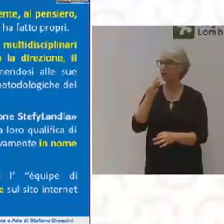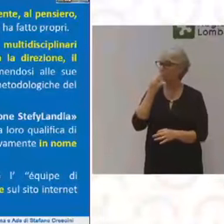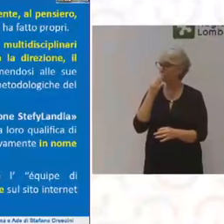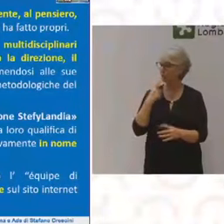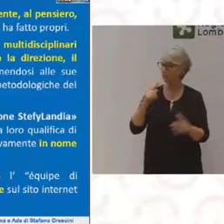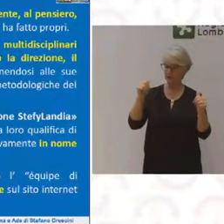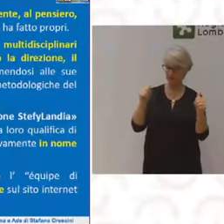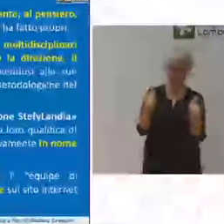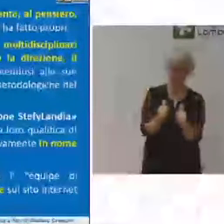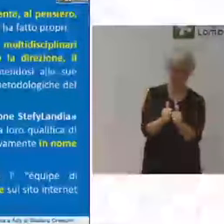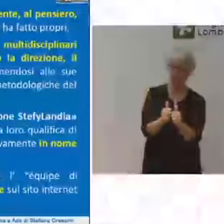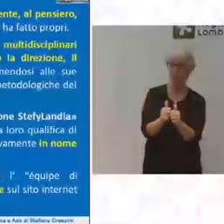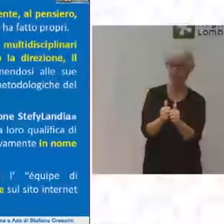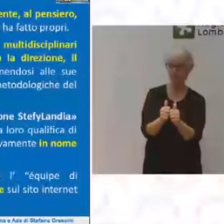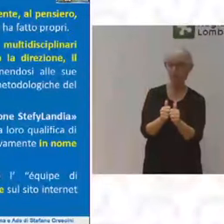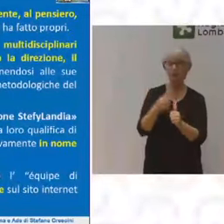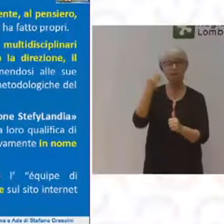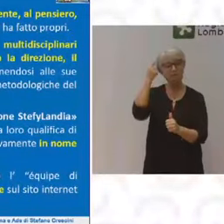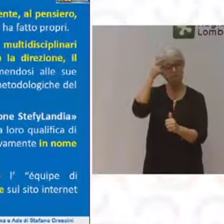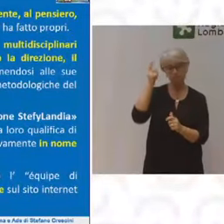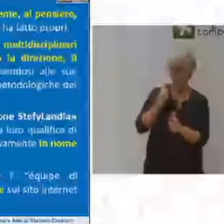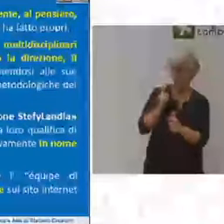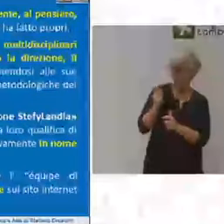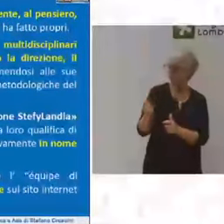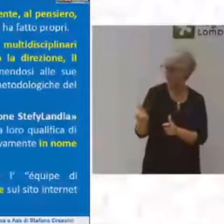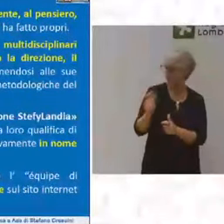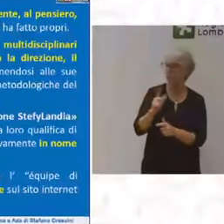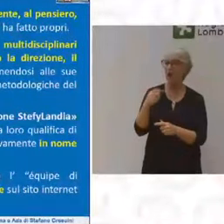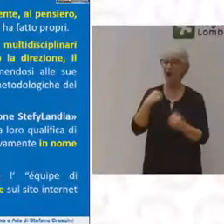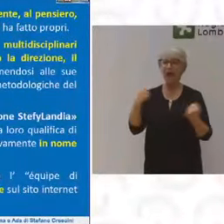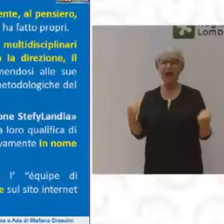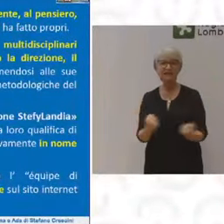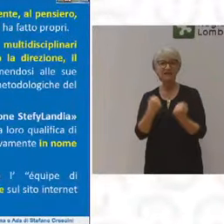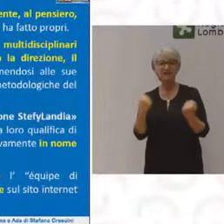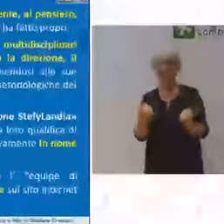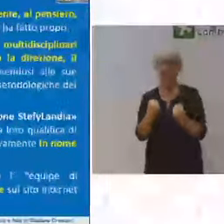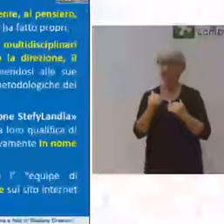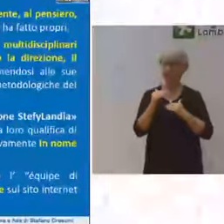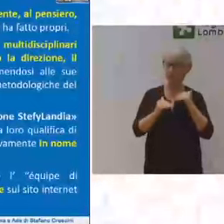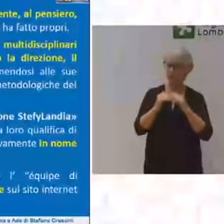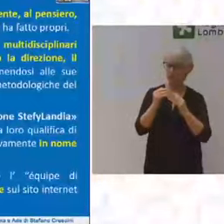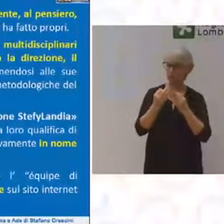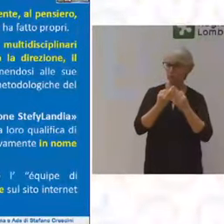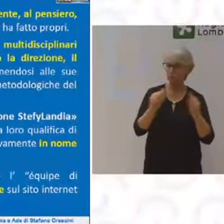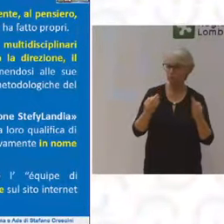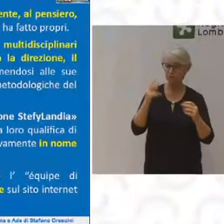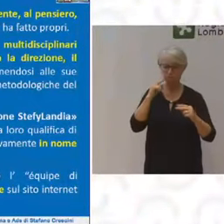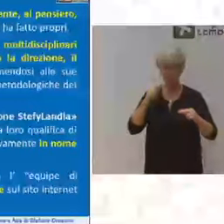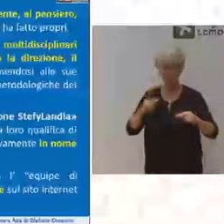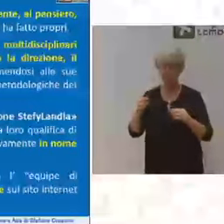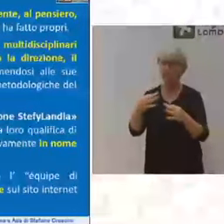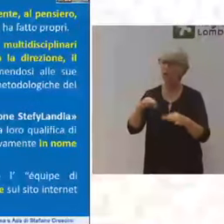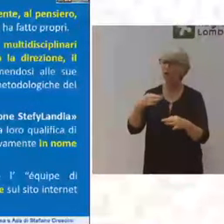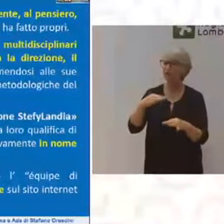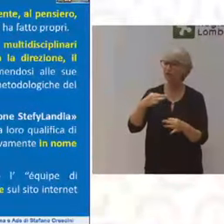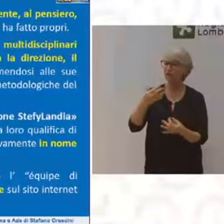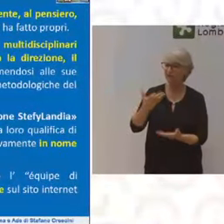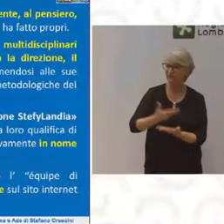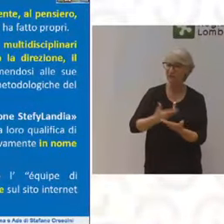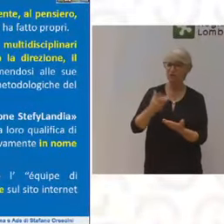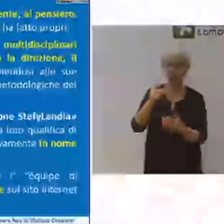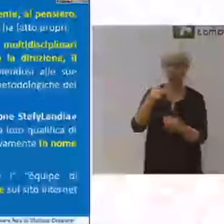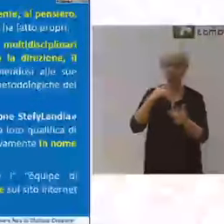al pensiero, all'intenzionalità dell'altro. È un'attività altamente strutturata e l'elenco dei monitori certificati pubblicato sul